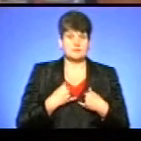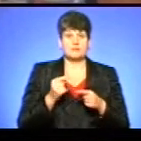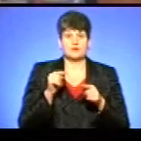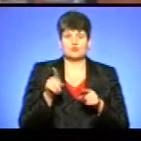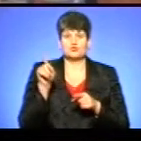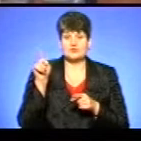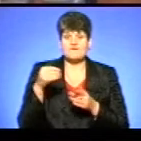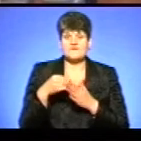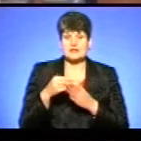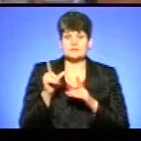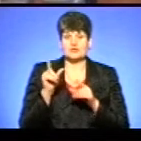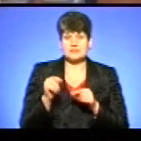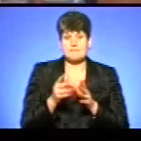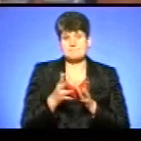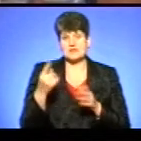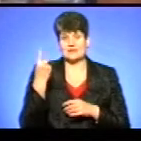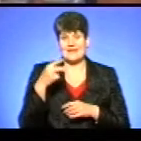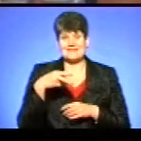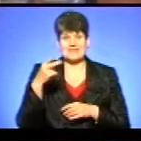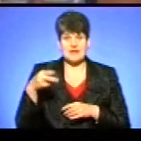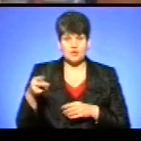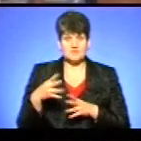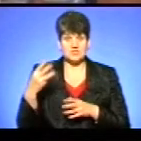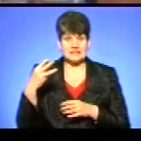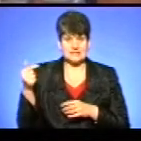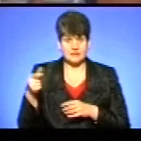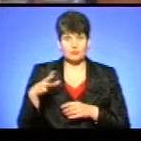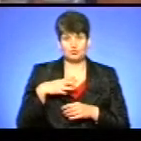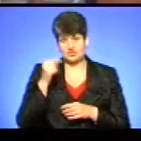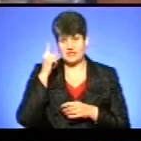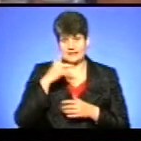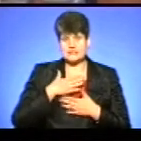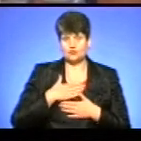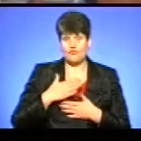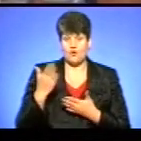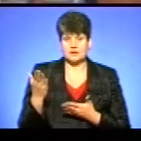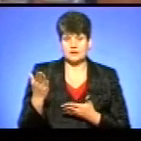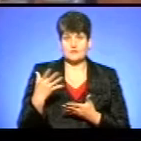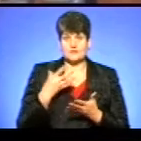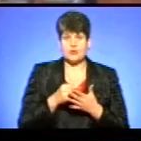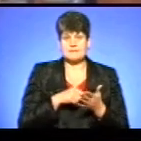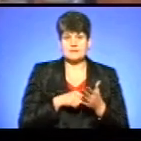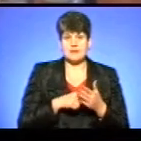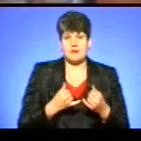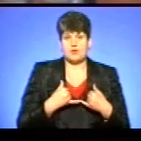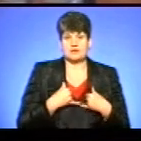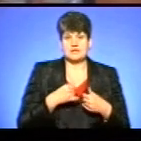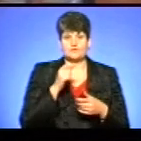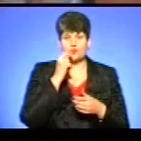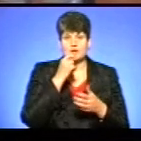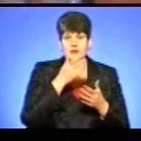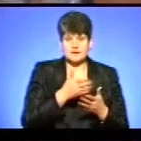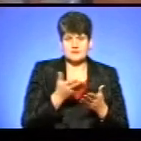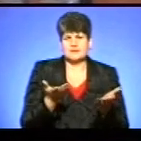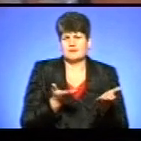там вартість проїзду більше 1 євро, тобто більше 30 гривень. Були чехи задоволені в своїх містах, а в нас в Україні за